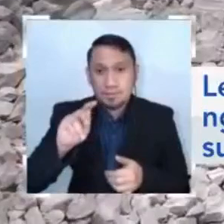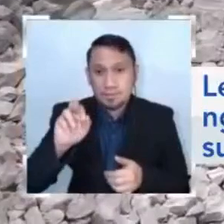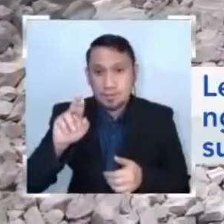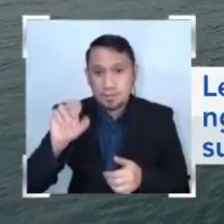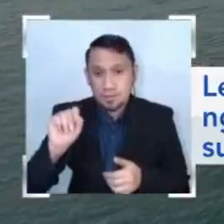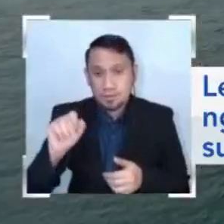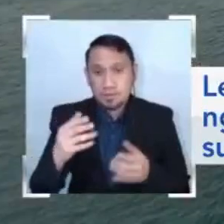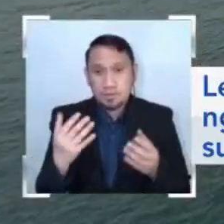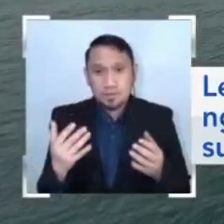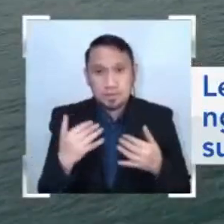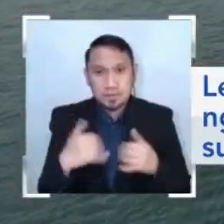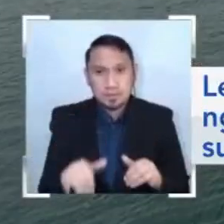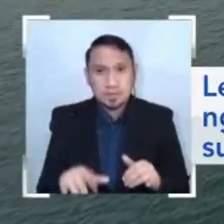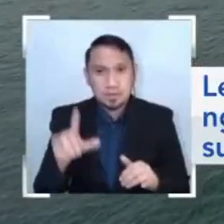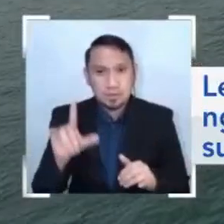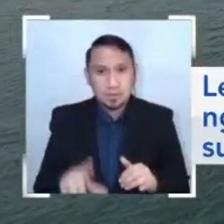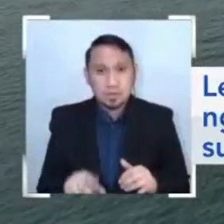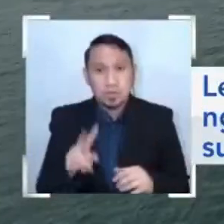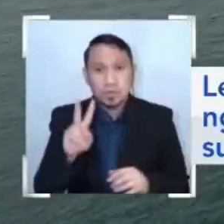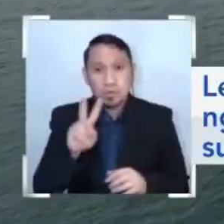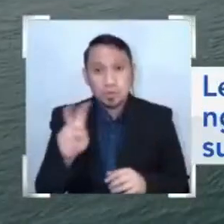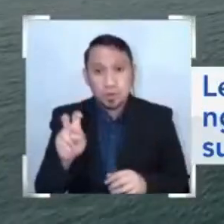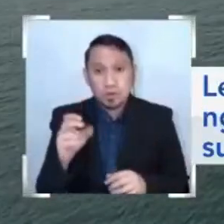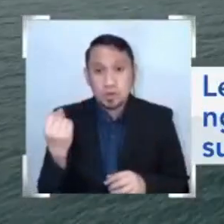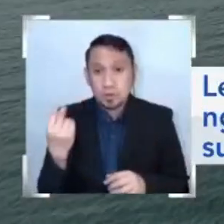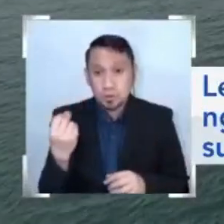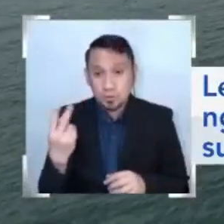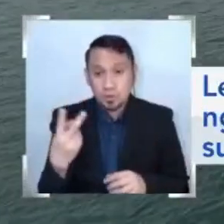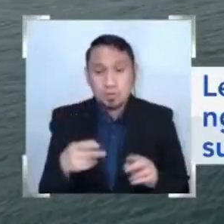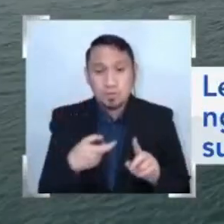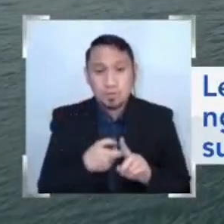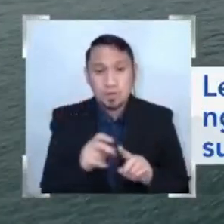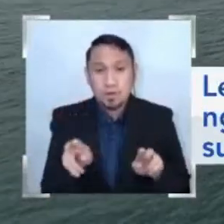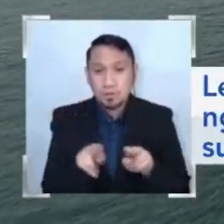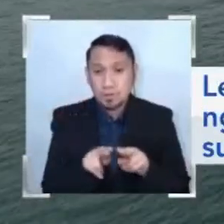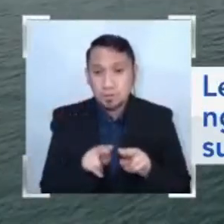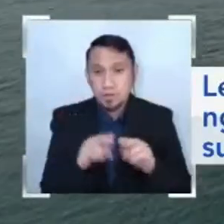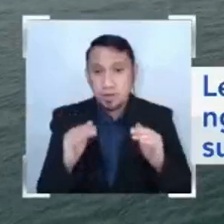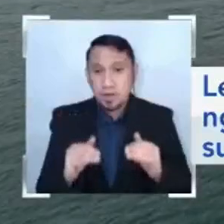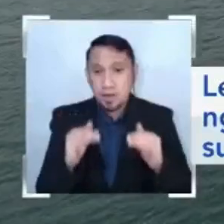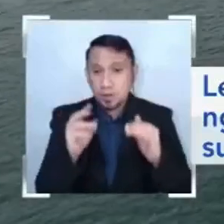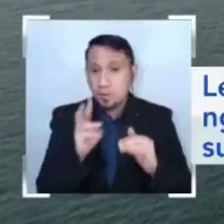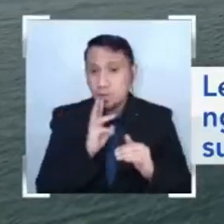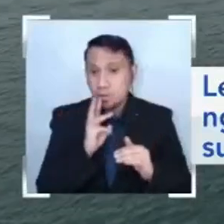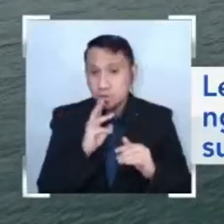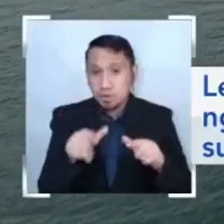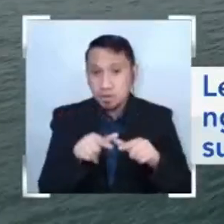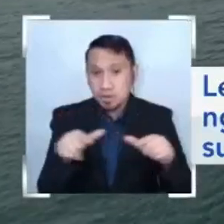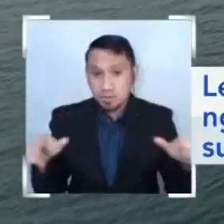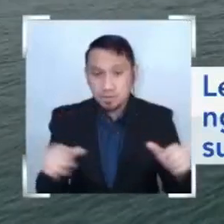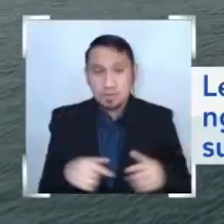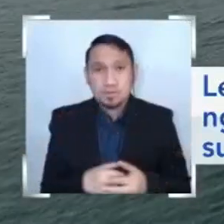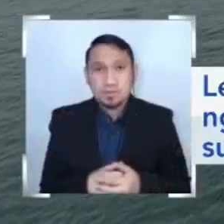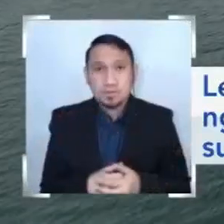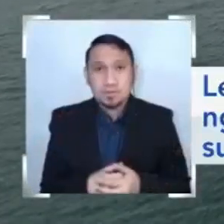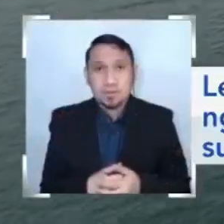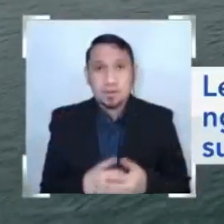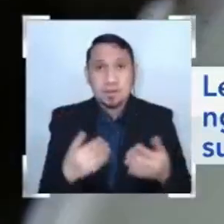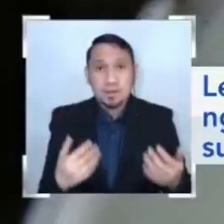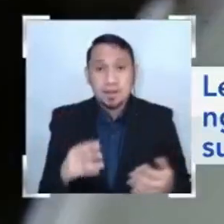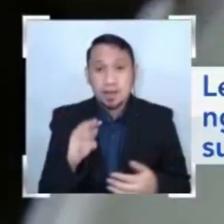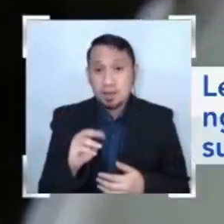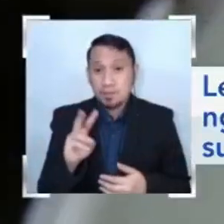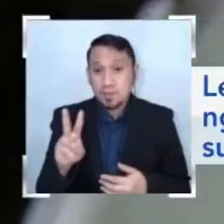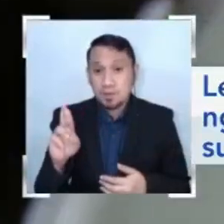ito sa 212 meters na normal high water level. Kaya paalala pa rin ng NWRB magtipid